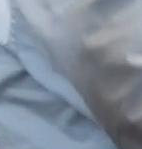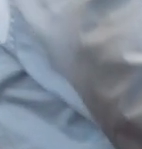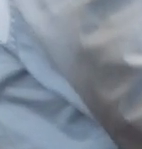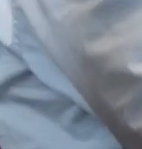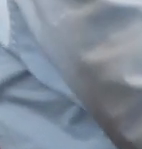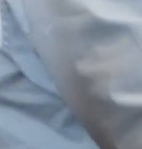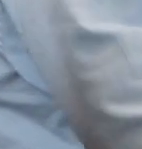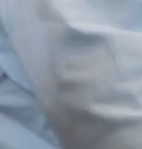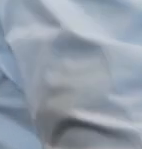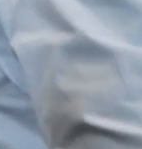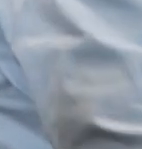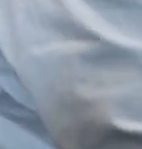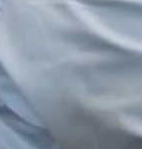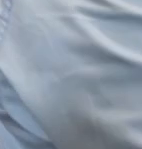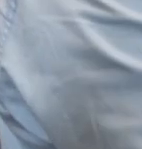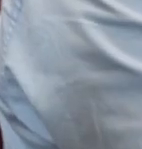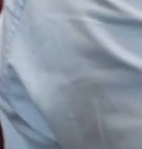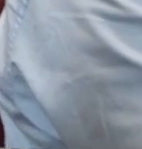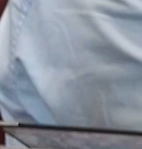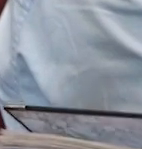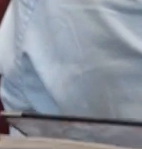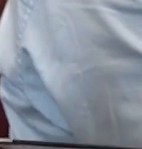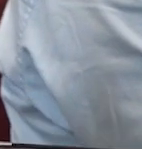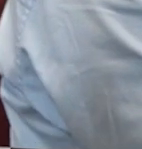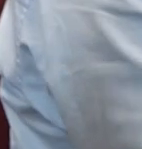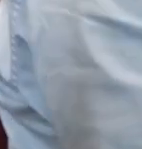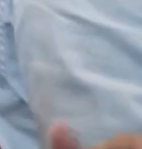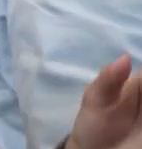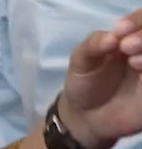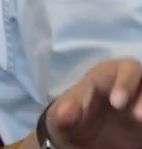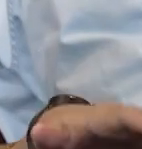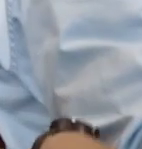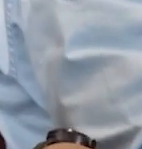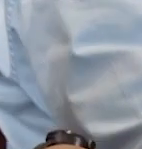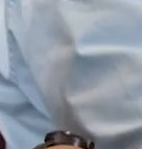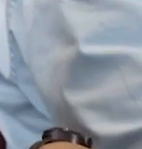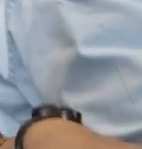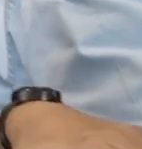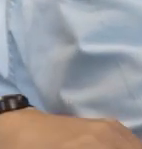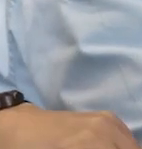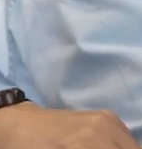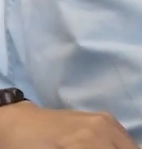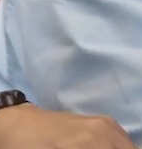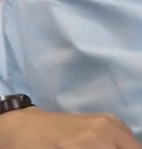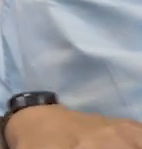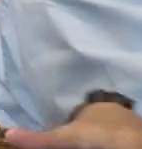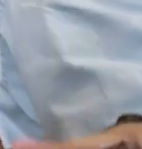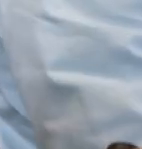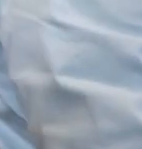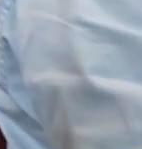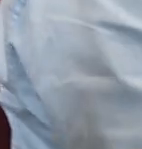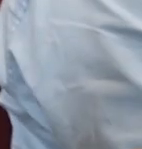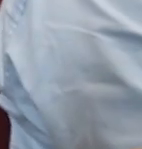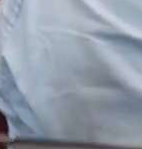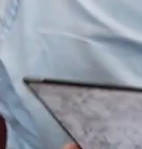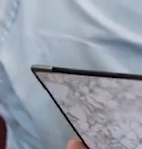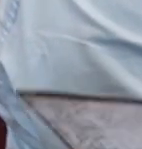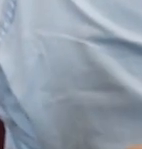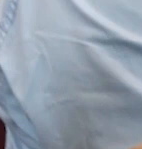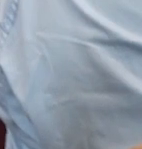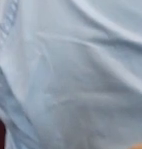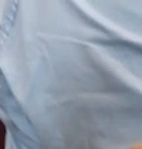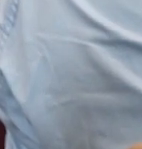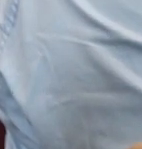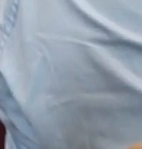oh minimalnya gitu kan tindak pidana kekerasan karena kami sebetulnya tidak hanya tindak pidana kekerasan saja